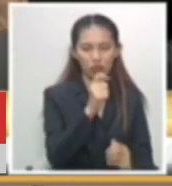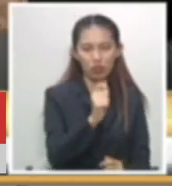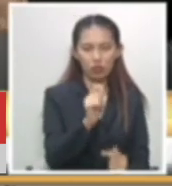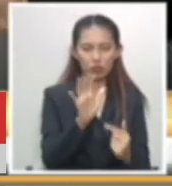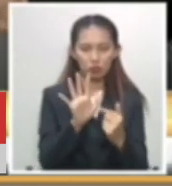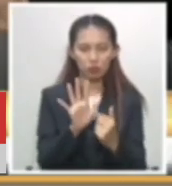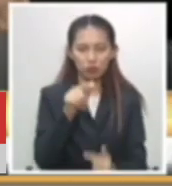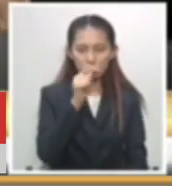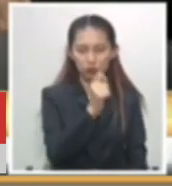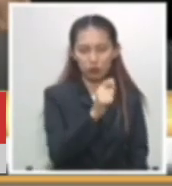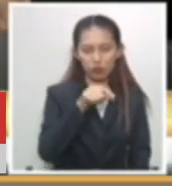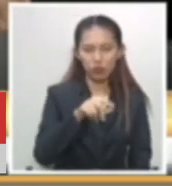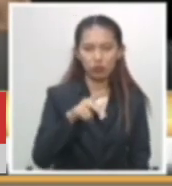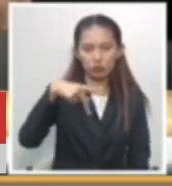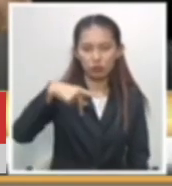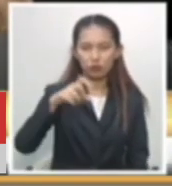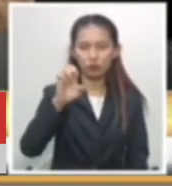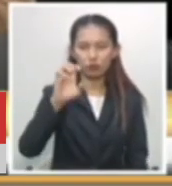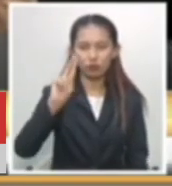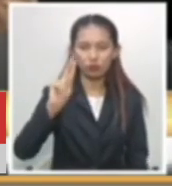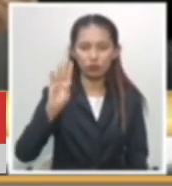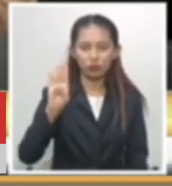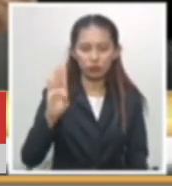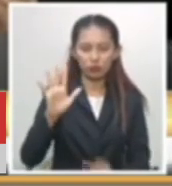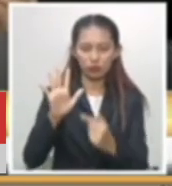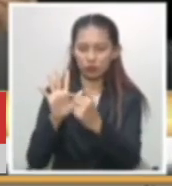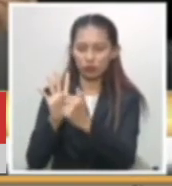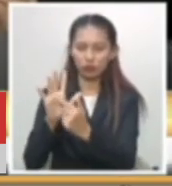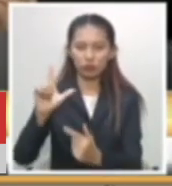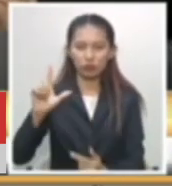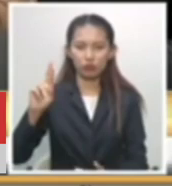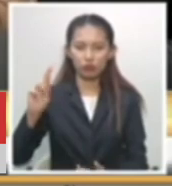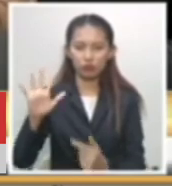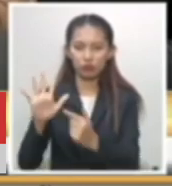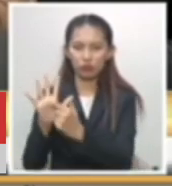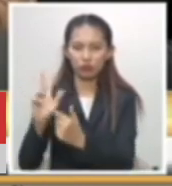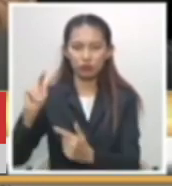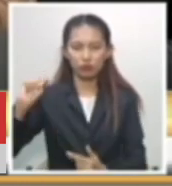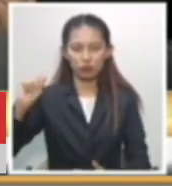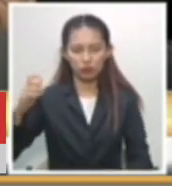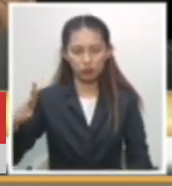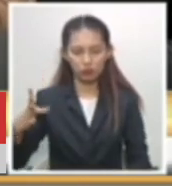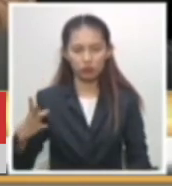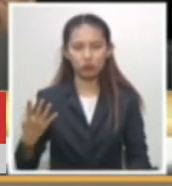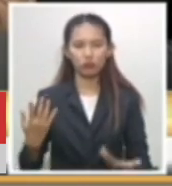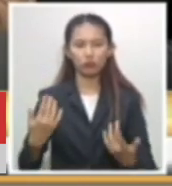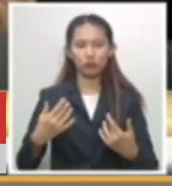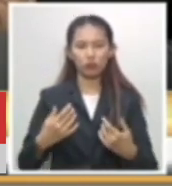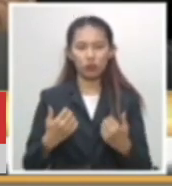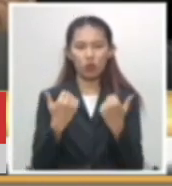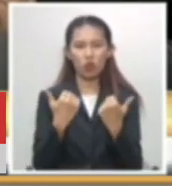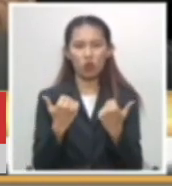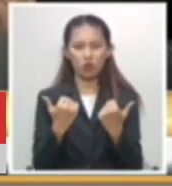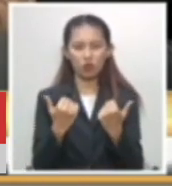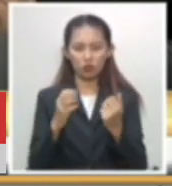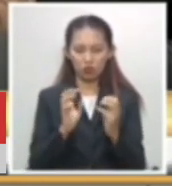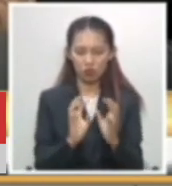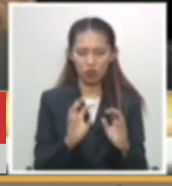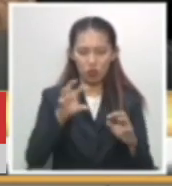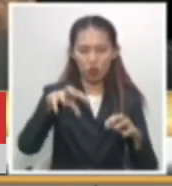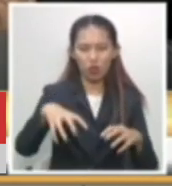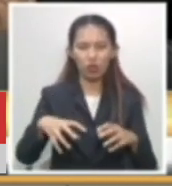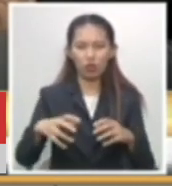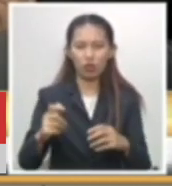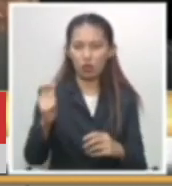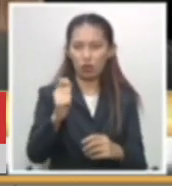เนี่ยวันนี้ไม่มีที่ดินอำเภอจะไปทำที่ดินต้องไปที่สำนักงานสาขาจังอำเภอหน